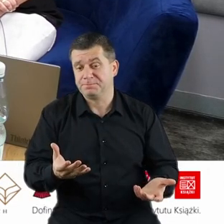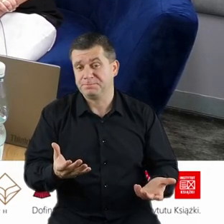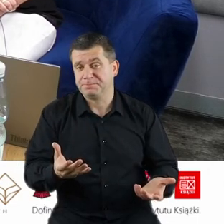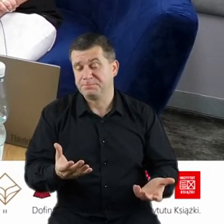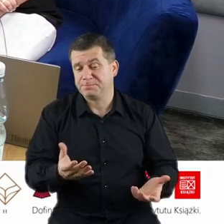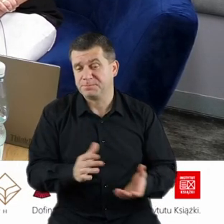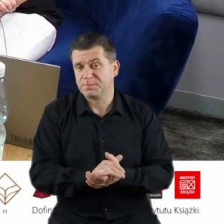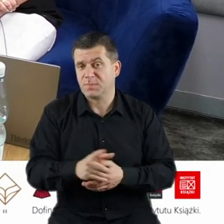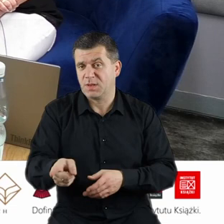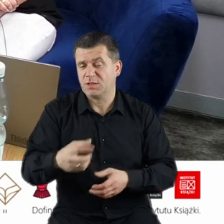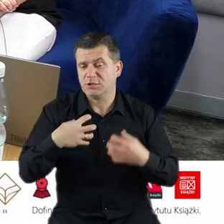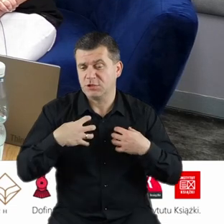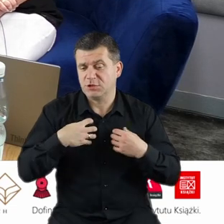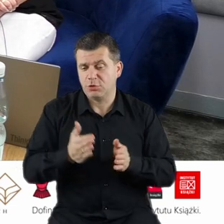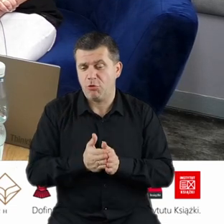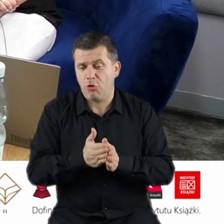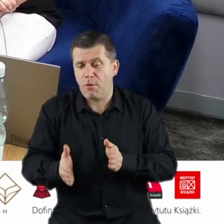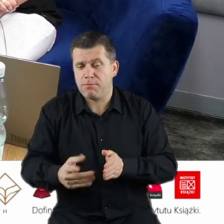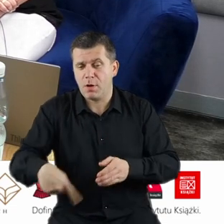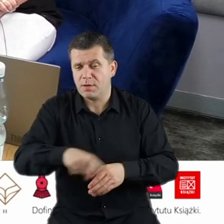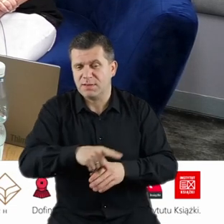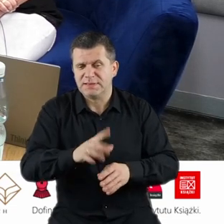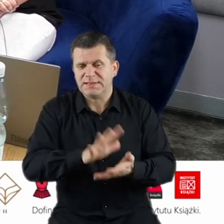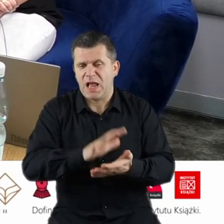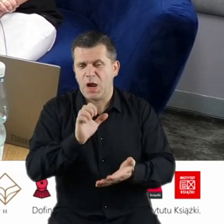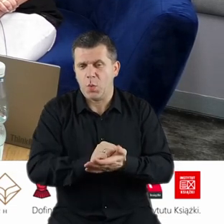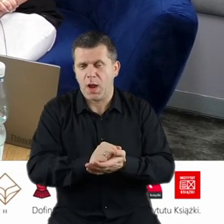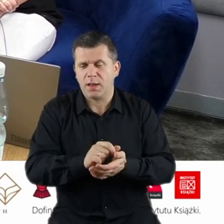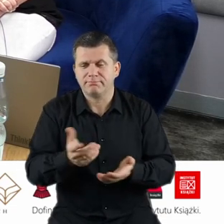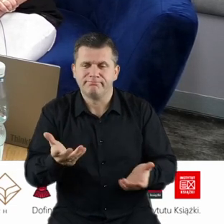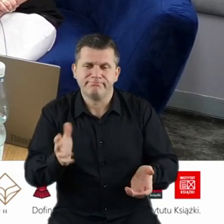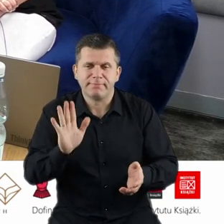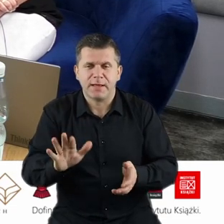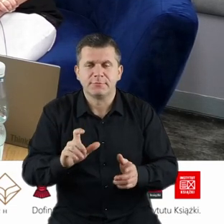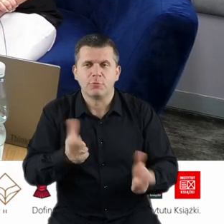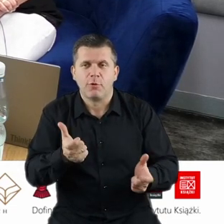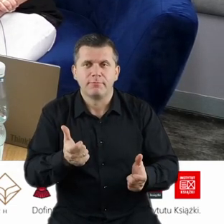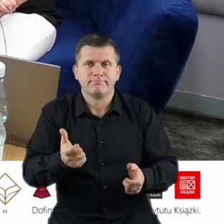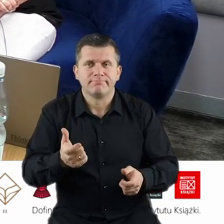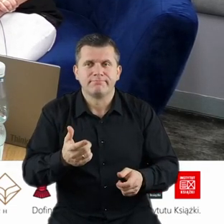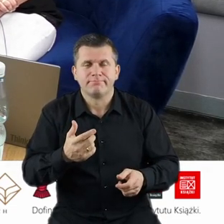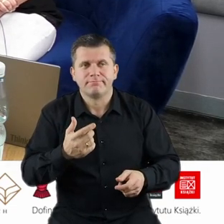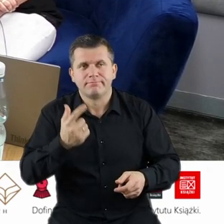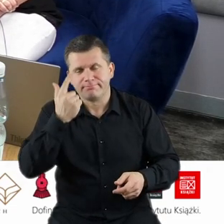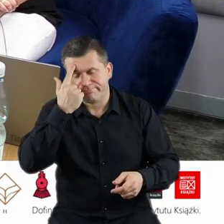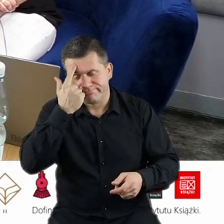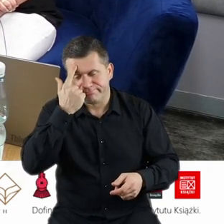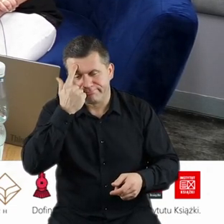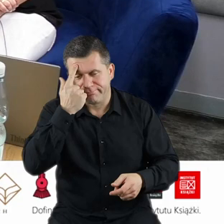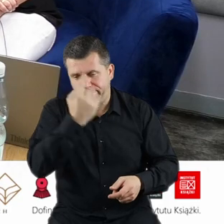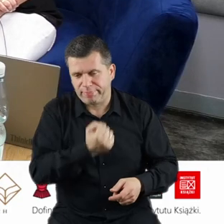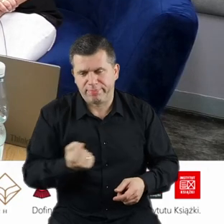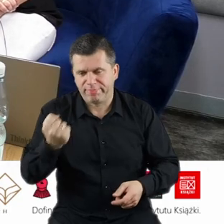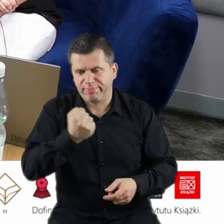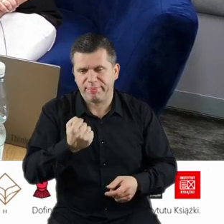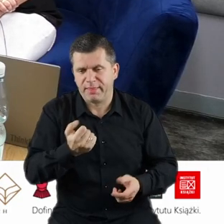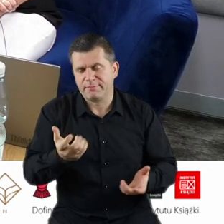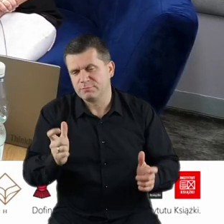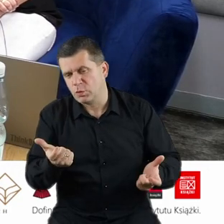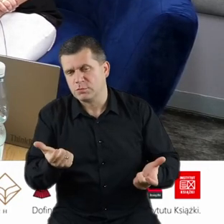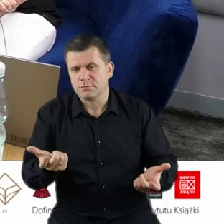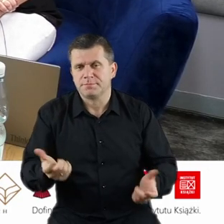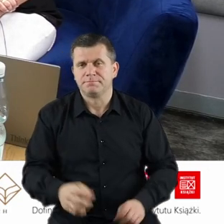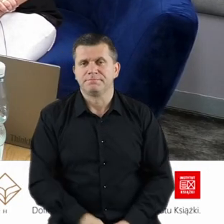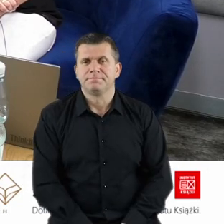I wydaje mi się, że funkcjonowanie przy takim ośrodku masowej zagłady no, bez wątpienia zostawia coś, wychodzimy z czymś.